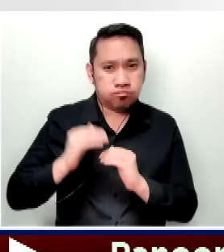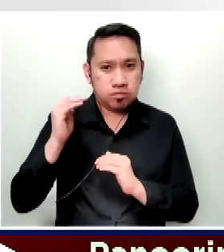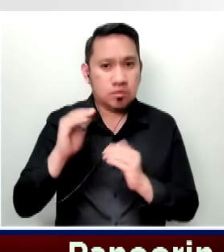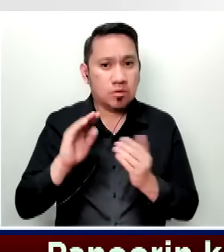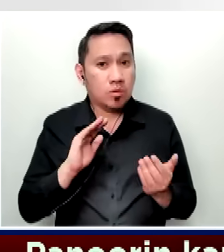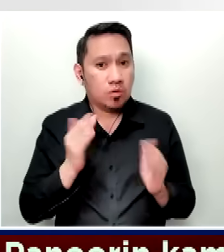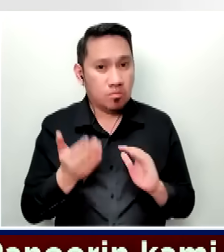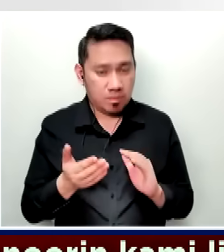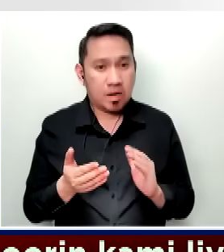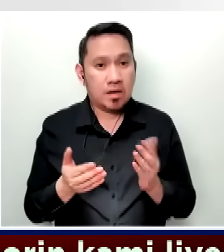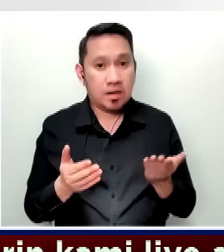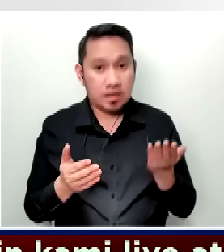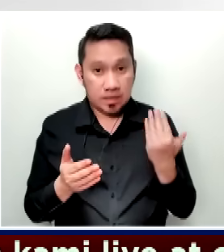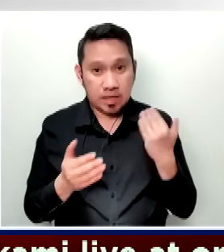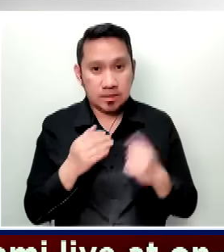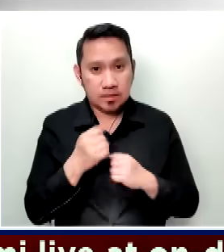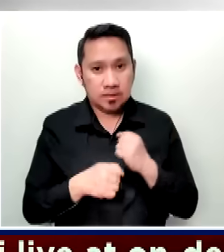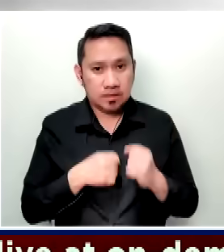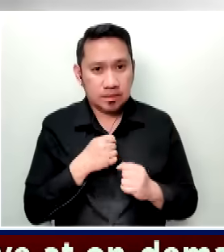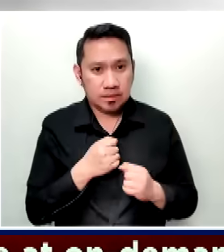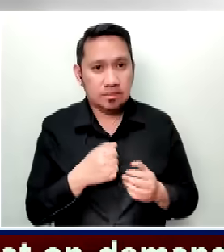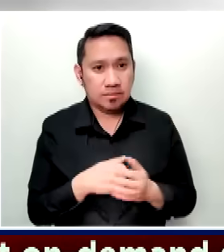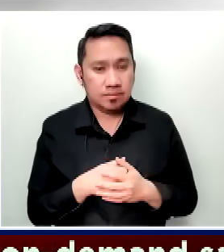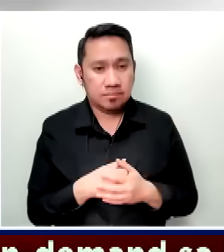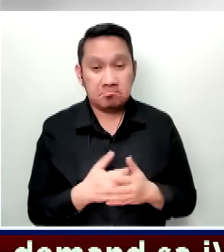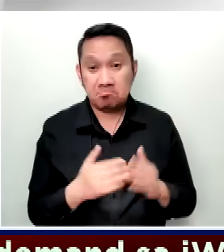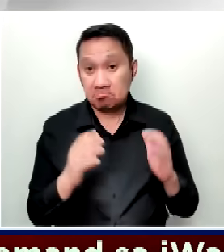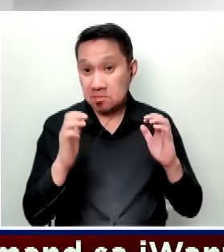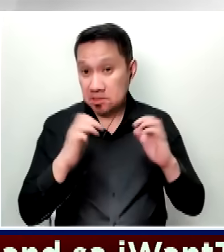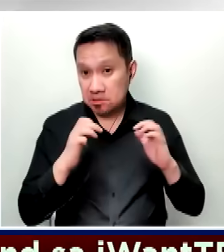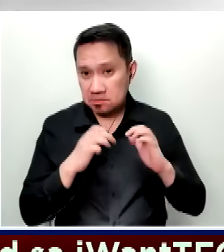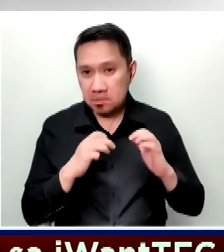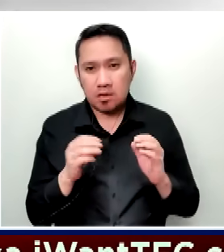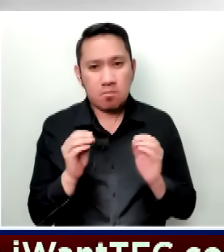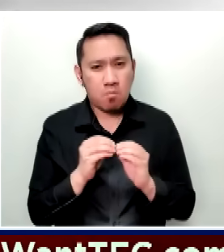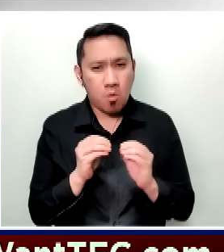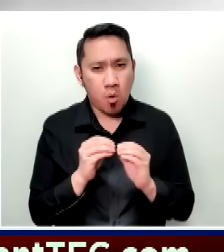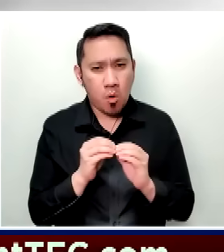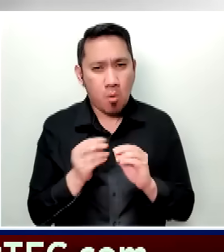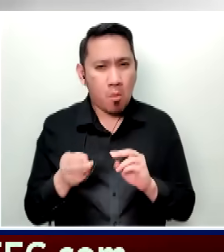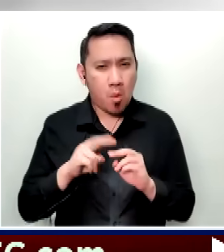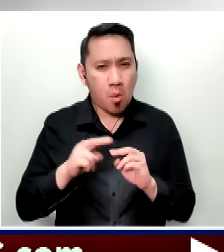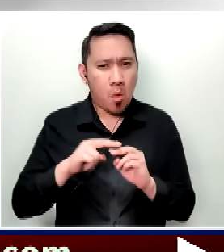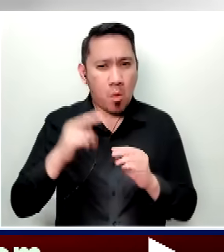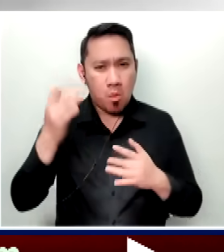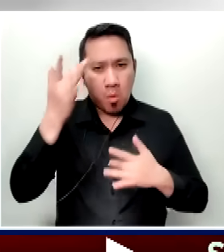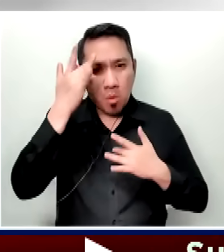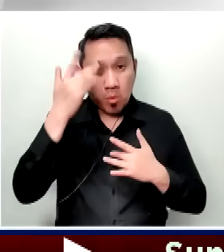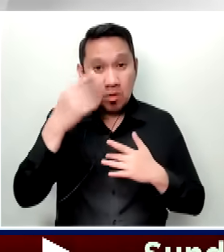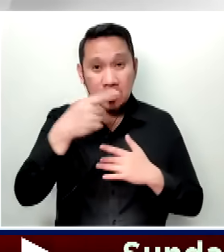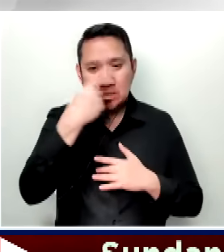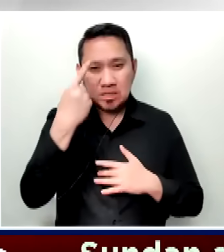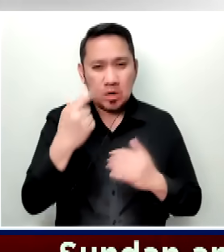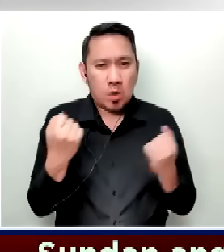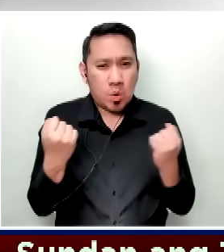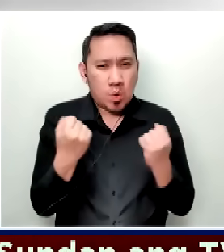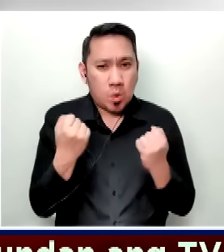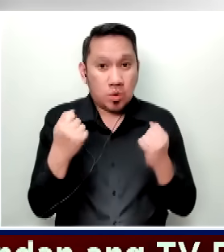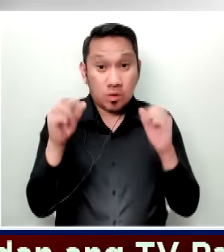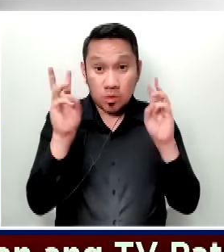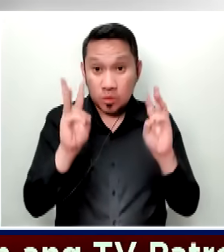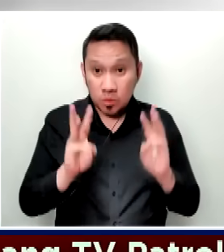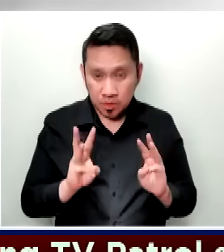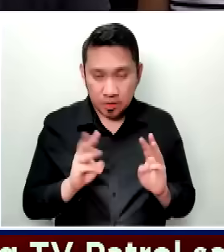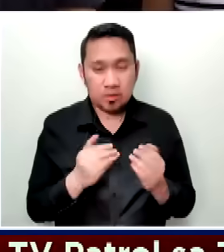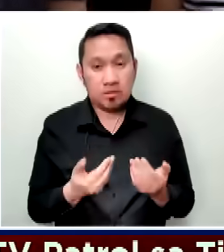parehong panahon noong isang taon. Inaasahan ang pagdami ng mga kaso ngayong papalamig ang panahon. Pinag-iingat ng kagawaran